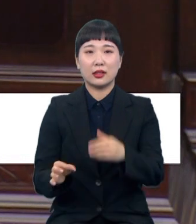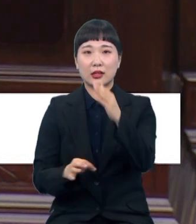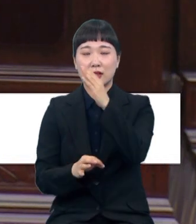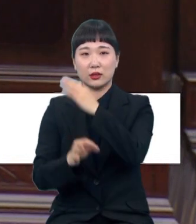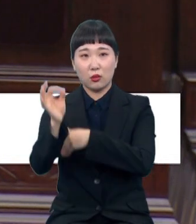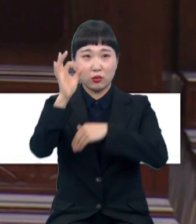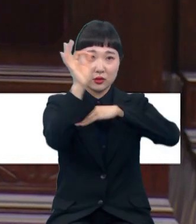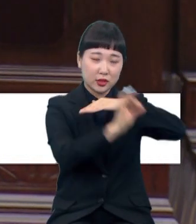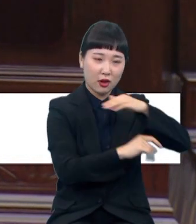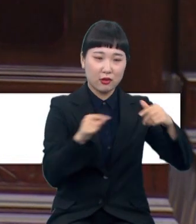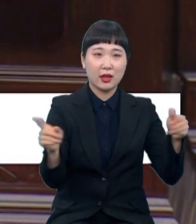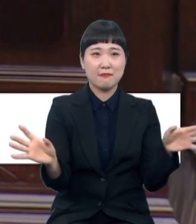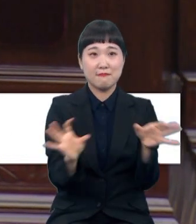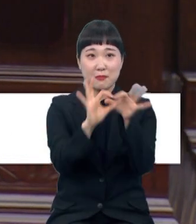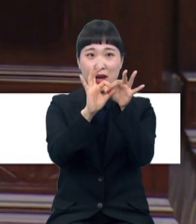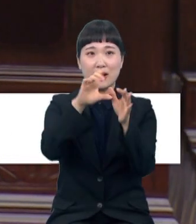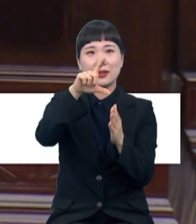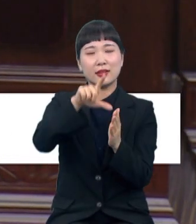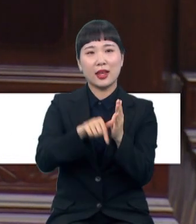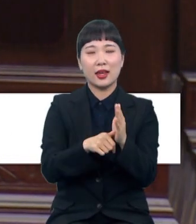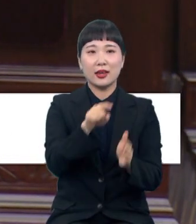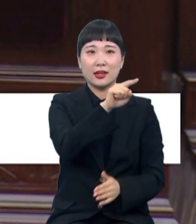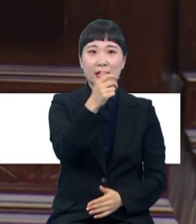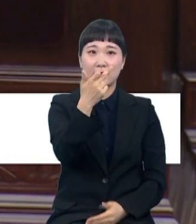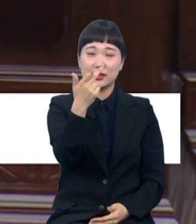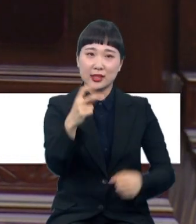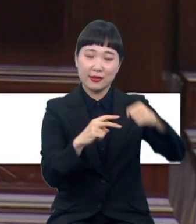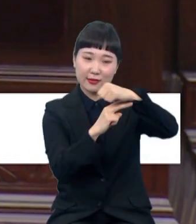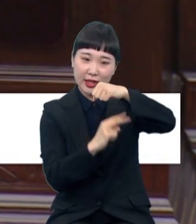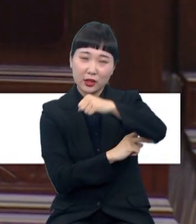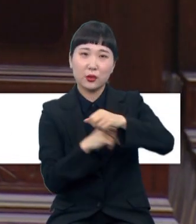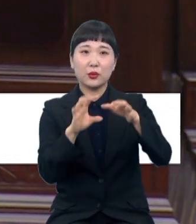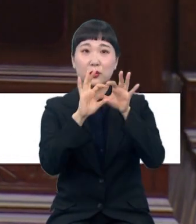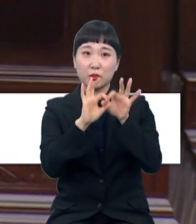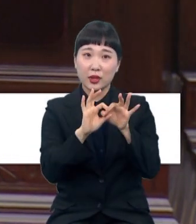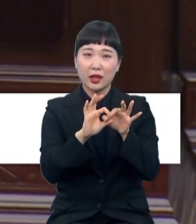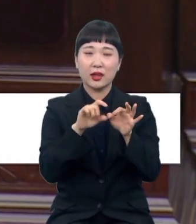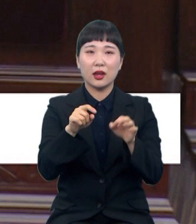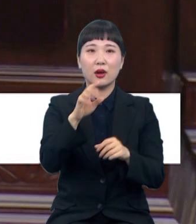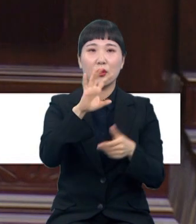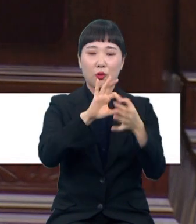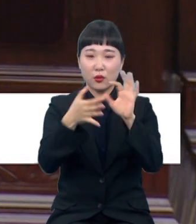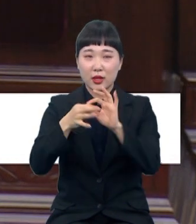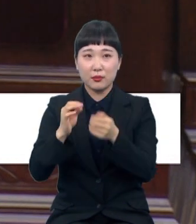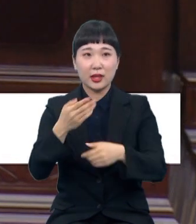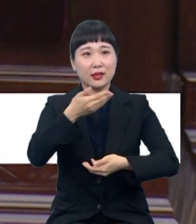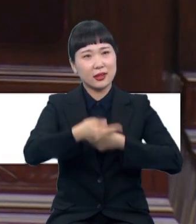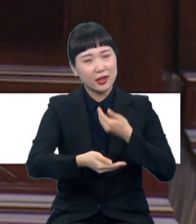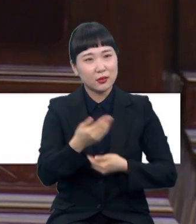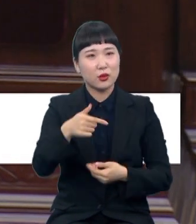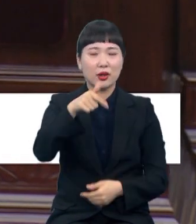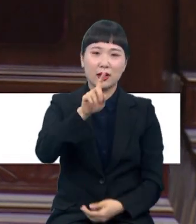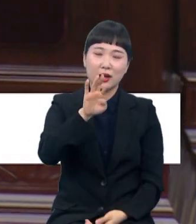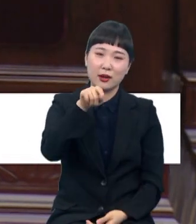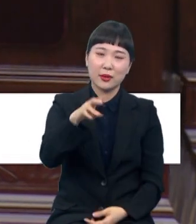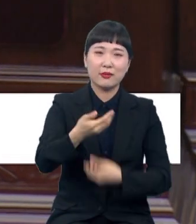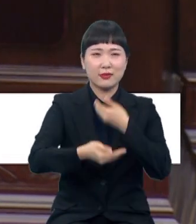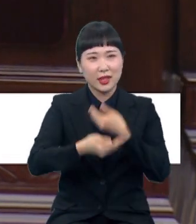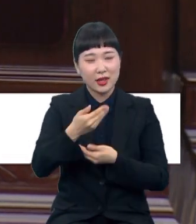연결함으로써 일산대교를 통해서 올림픽대로나 그다음에 강변도로나 이렇게 분산시킬 수 있는 유일한